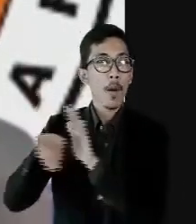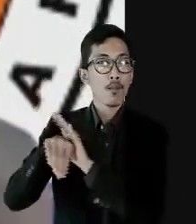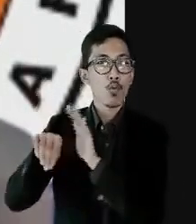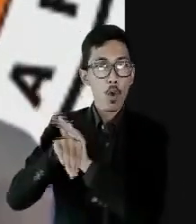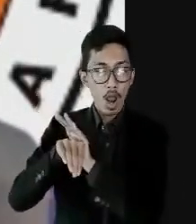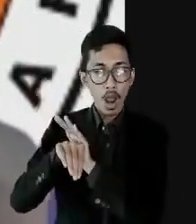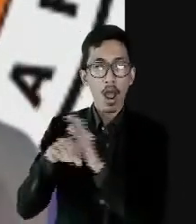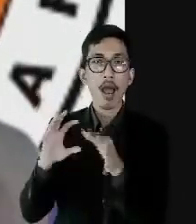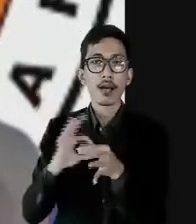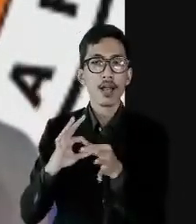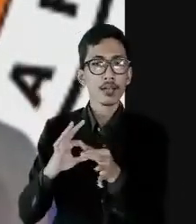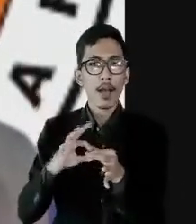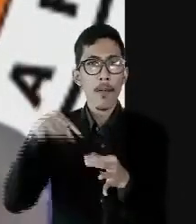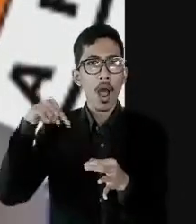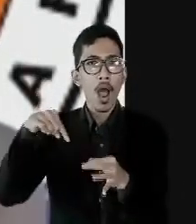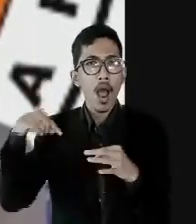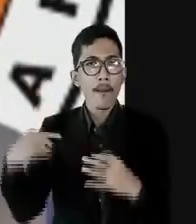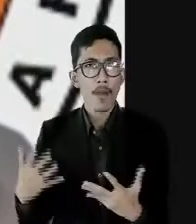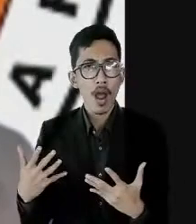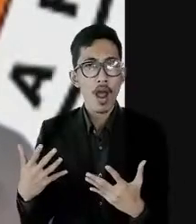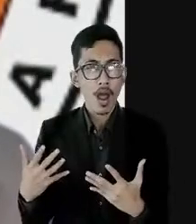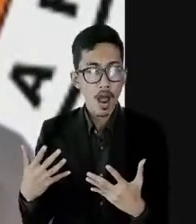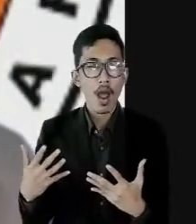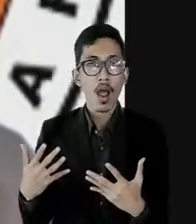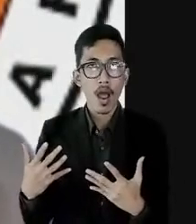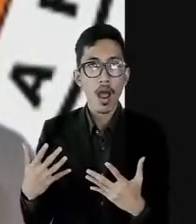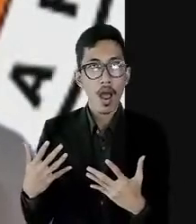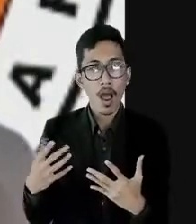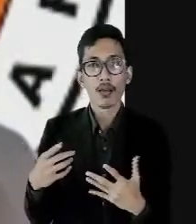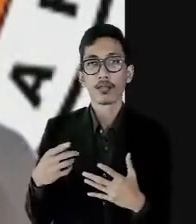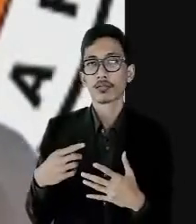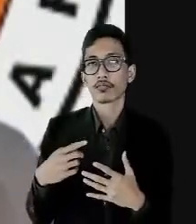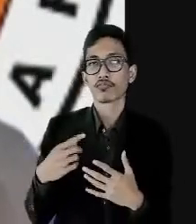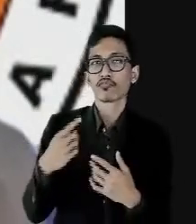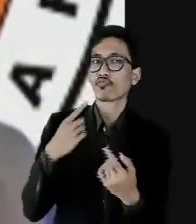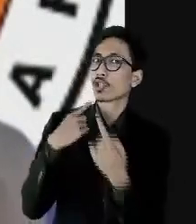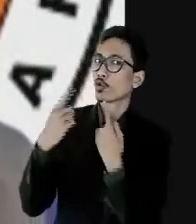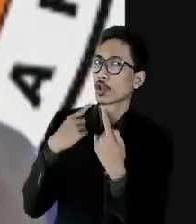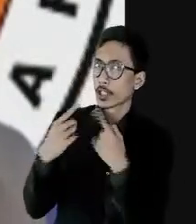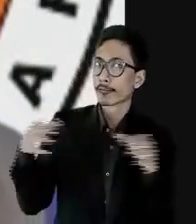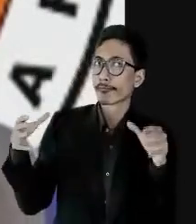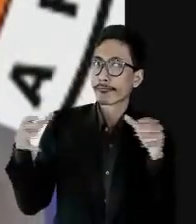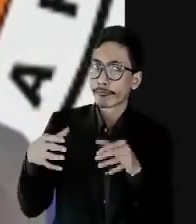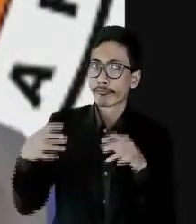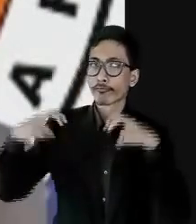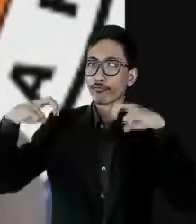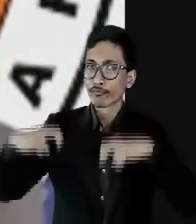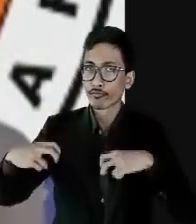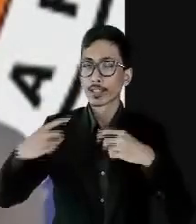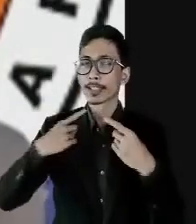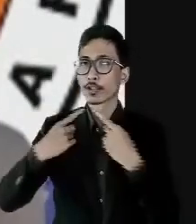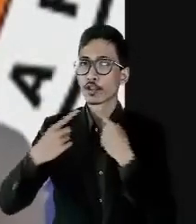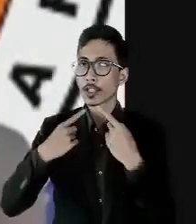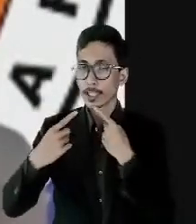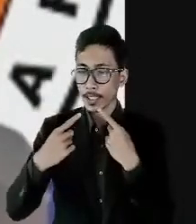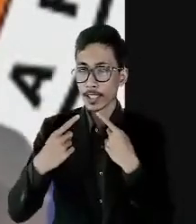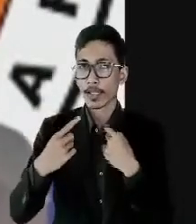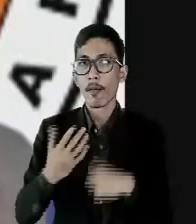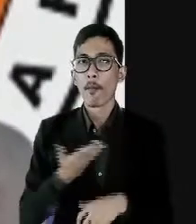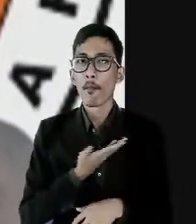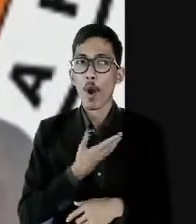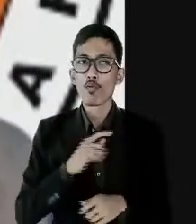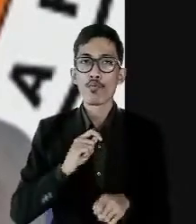kita lakukan adalah pertama membangun koordinasi dengan pemerintah provinsi, terutama pada saat menyusun